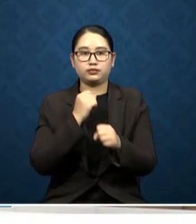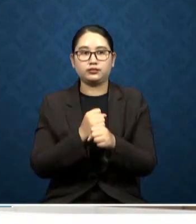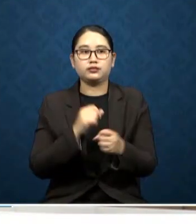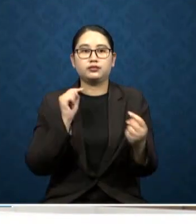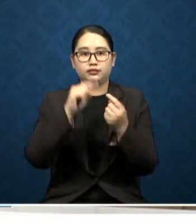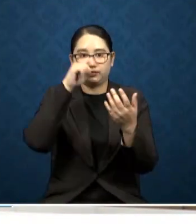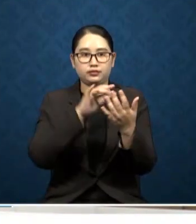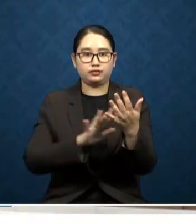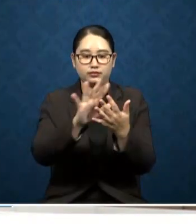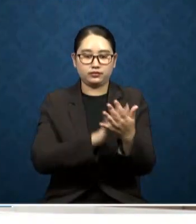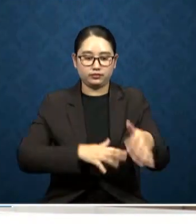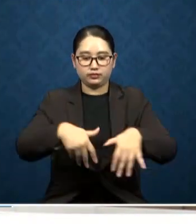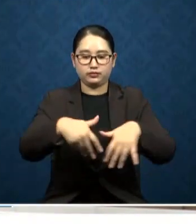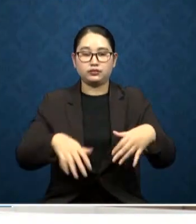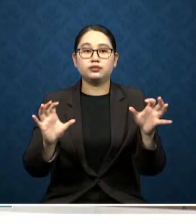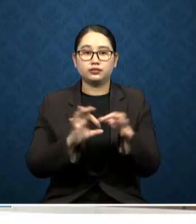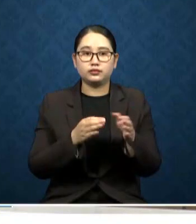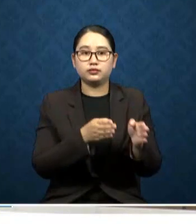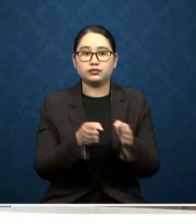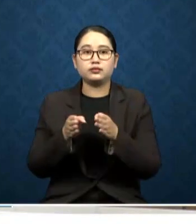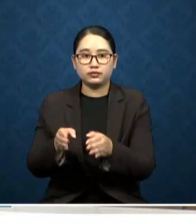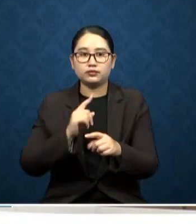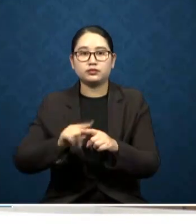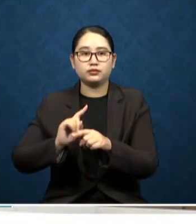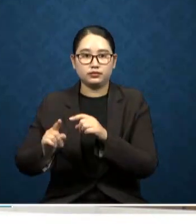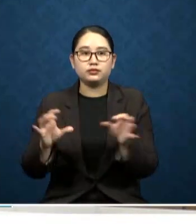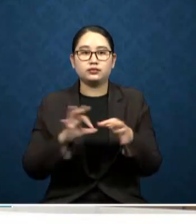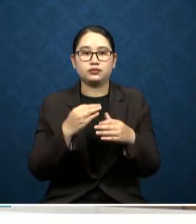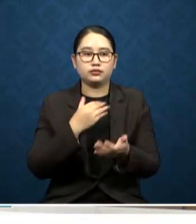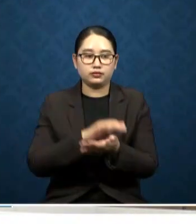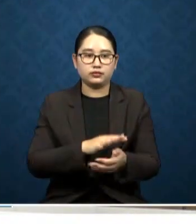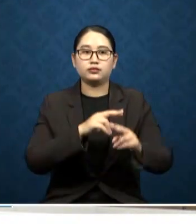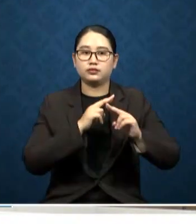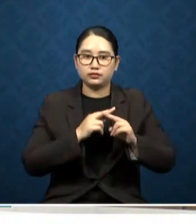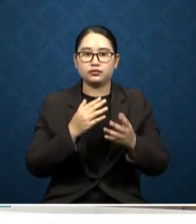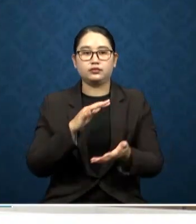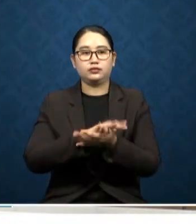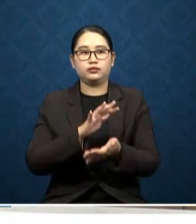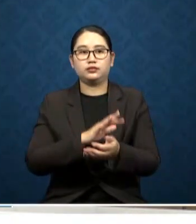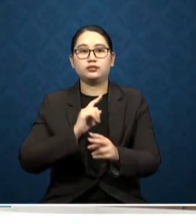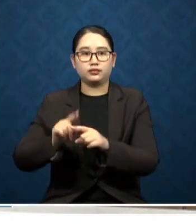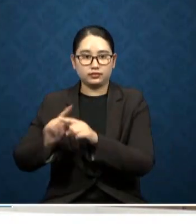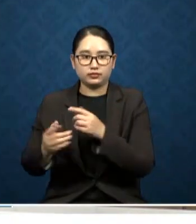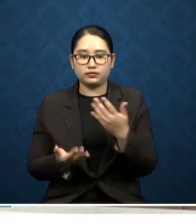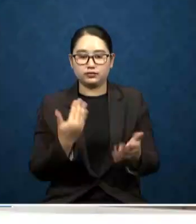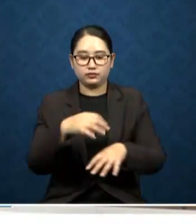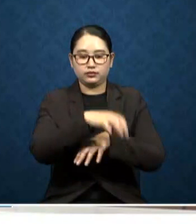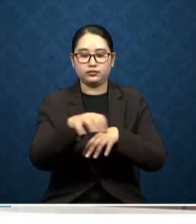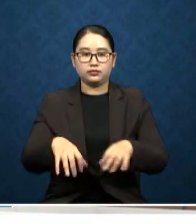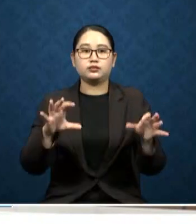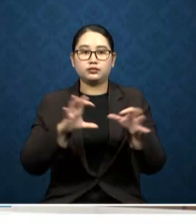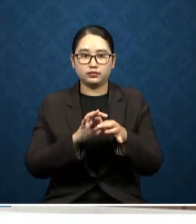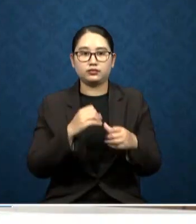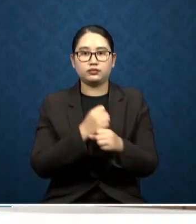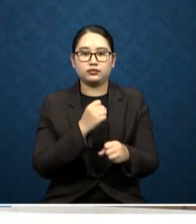ประเทศแล้วก็ประชาชนที่เกี่ยวข้องตลอดจนองค์กรเอกชนสถานศึกษาหรือหน่วยงานที่เกี่ยวข้อง